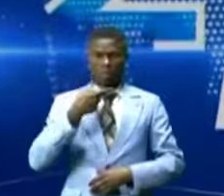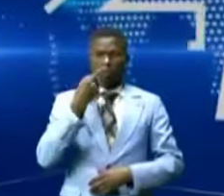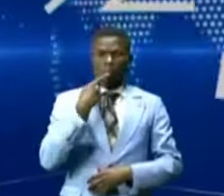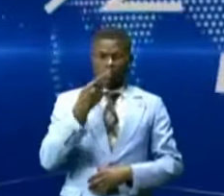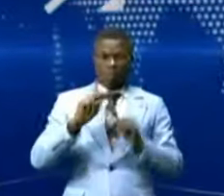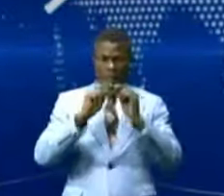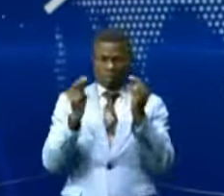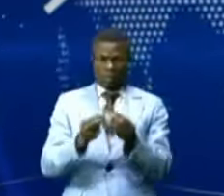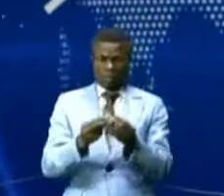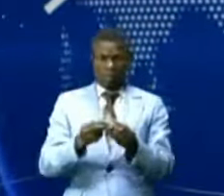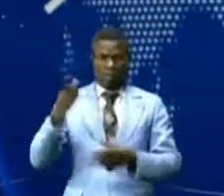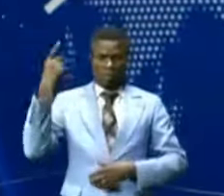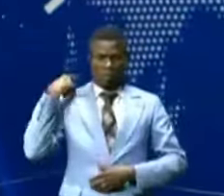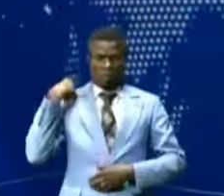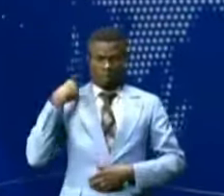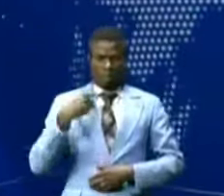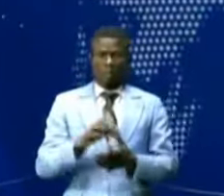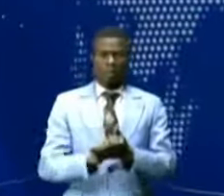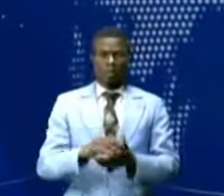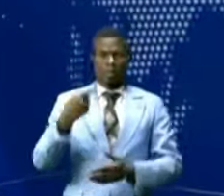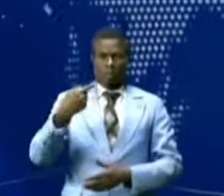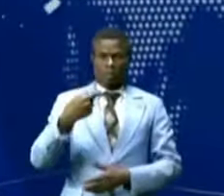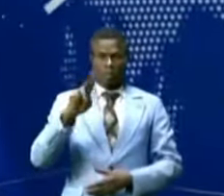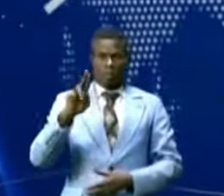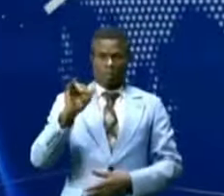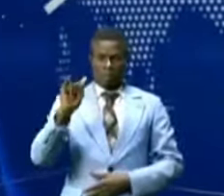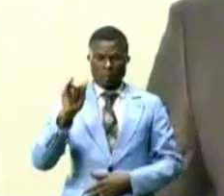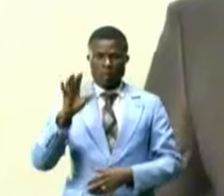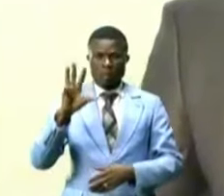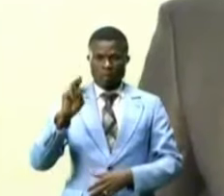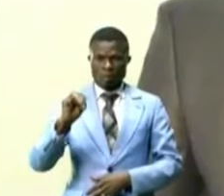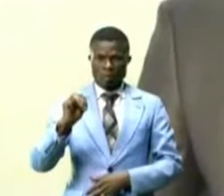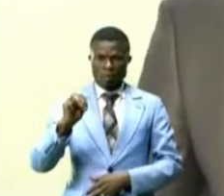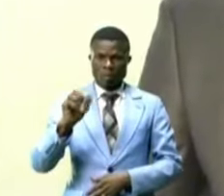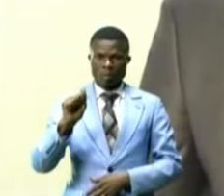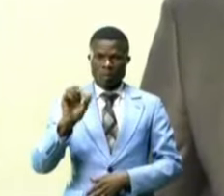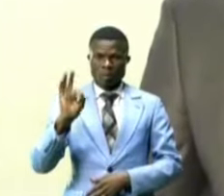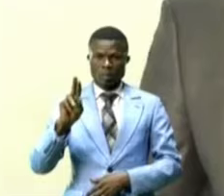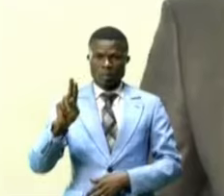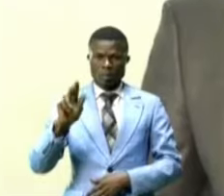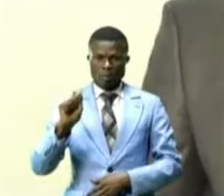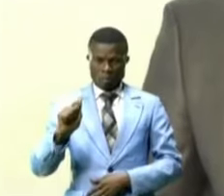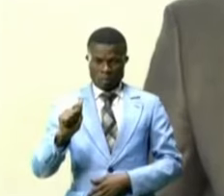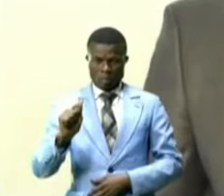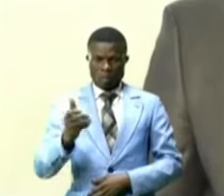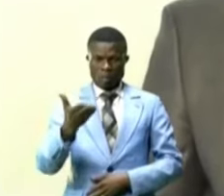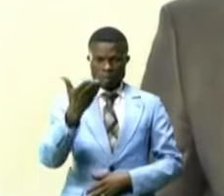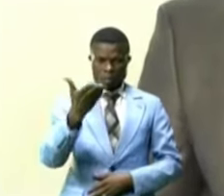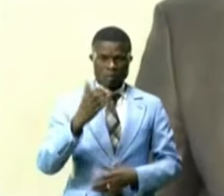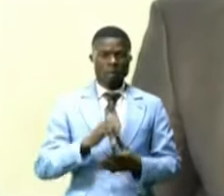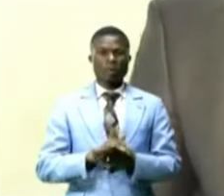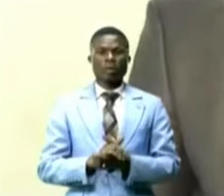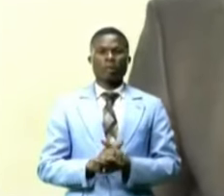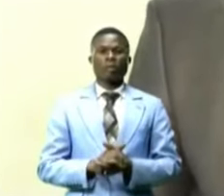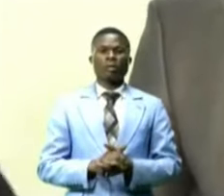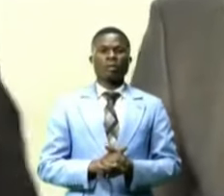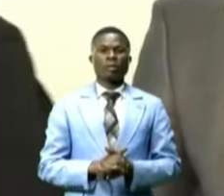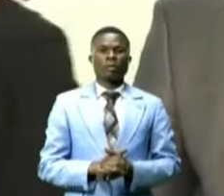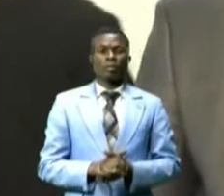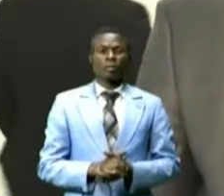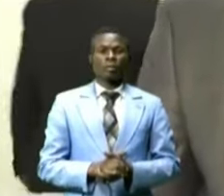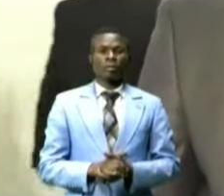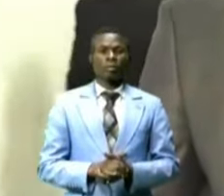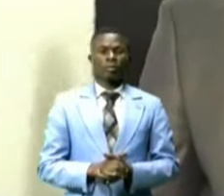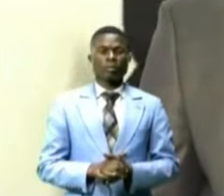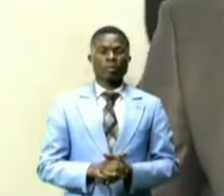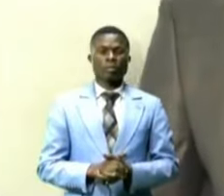série avec l'honorable Guy Mafuta, élu de Tshikapa. Moi, j'ai particulièrement aimé l'accent qu'il a mis sur la justice,